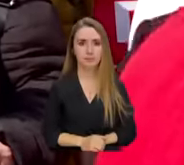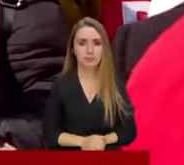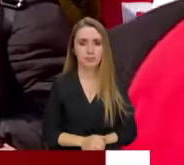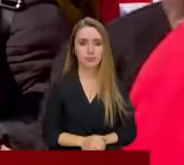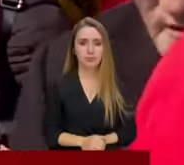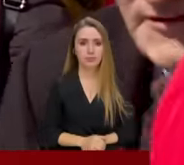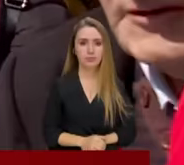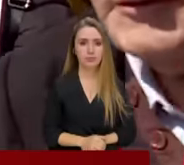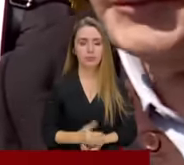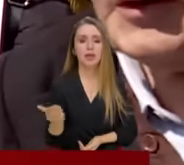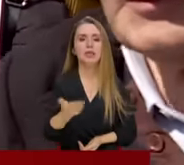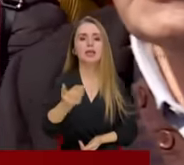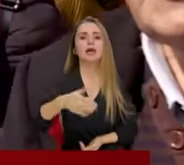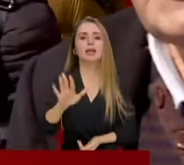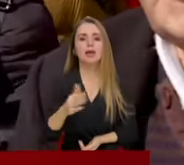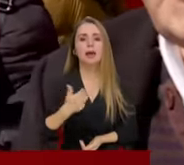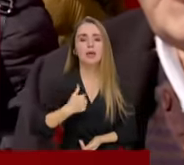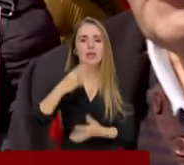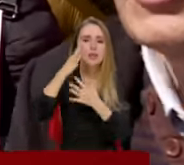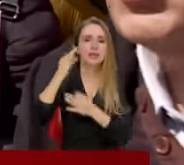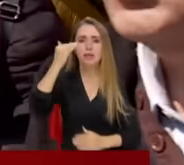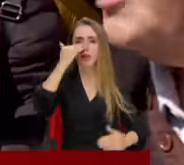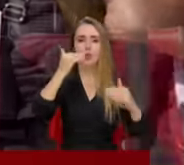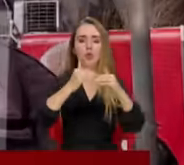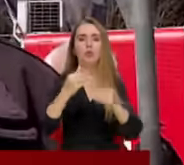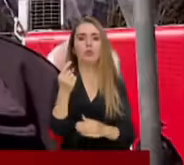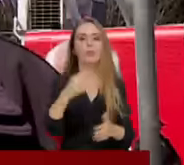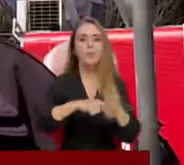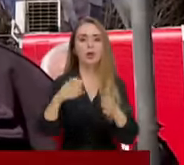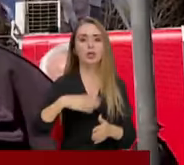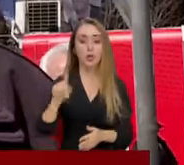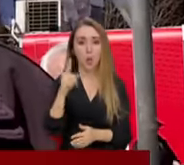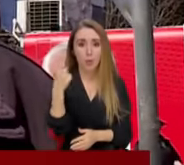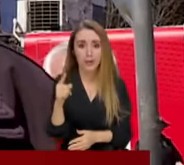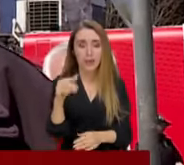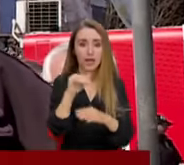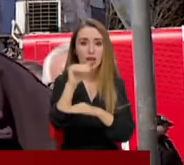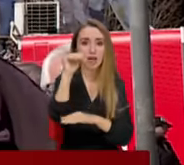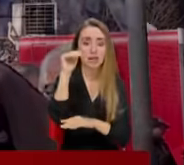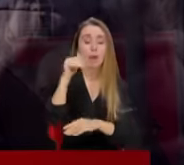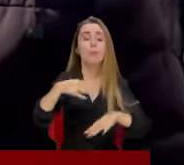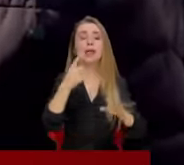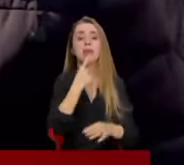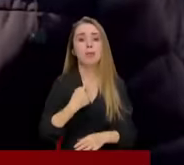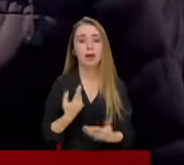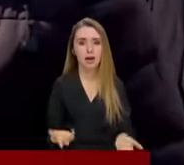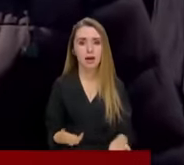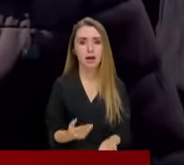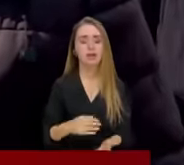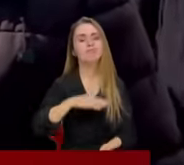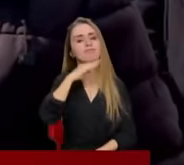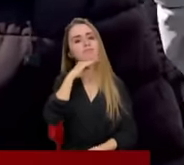Sadaka değil, insanca bir ücret. 10 bin lira yaşama, öl demektir yani. Bıçak kemiğe